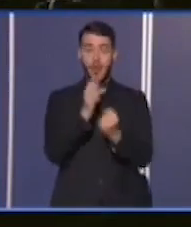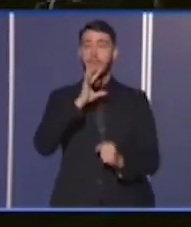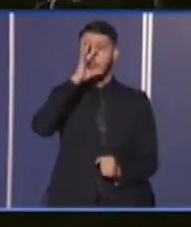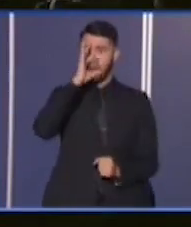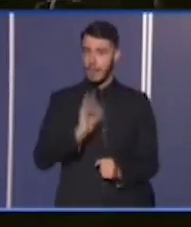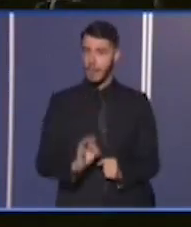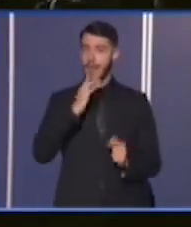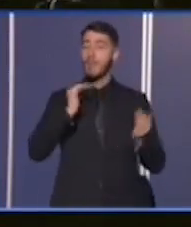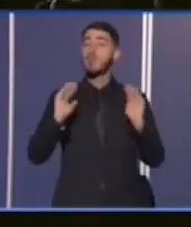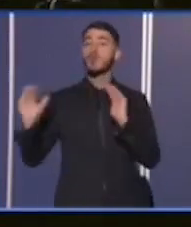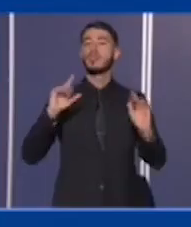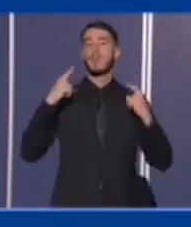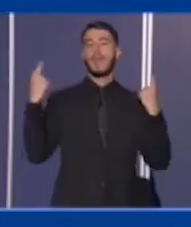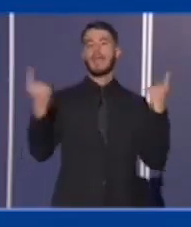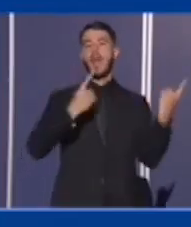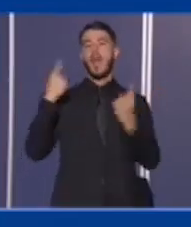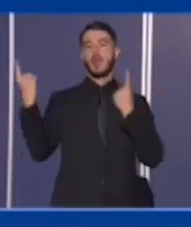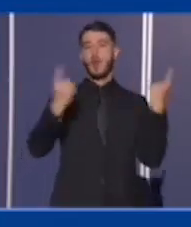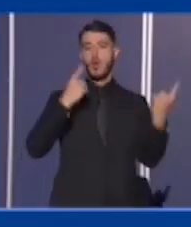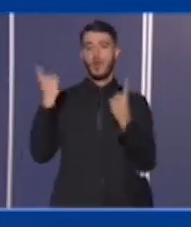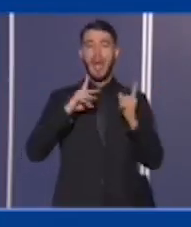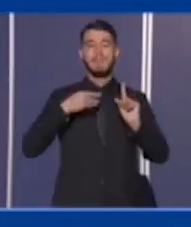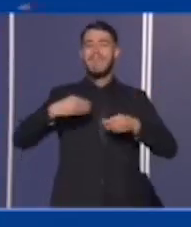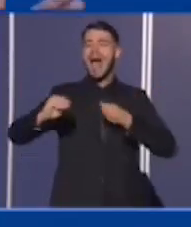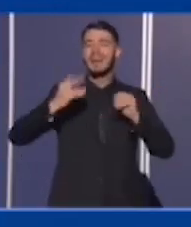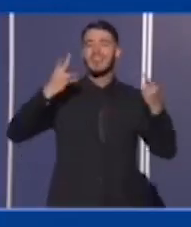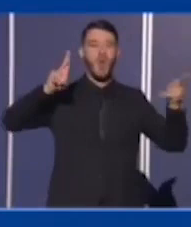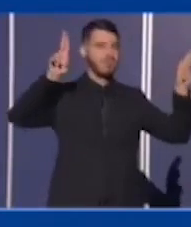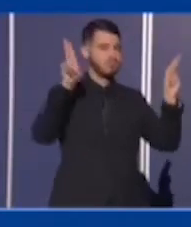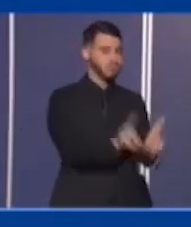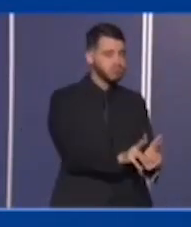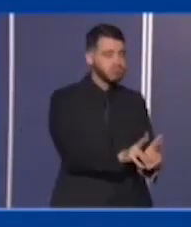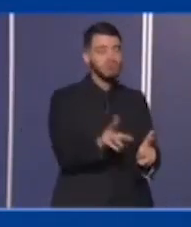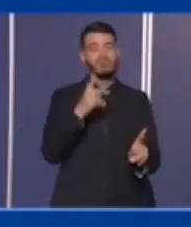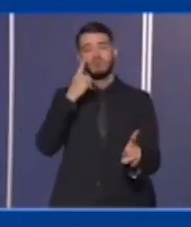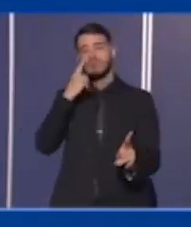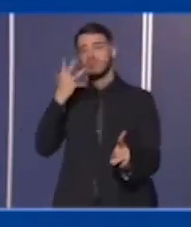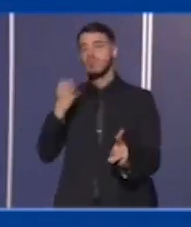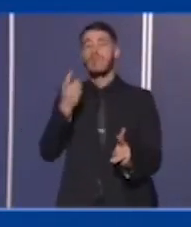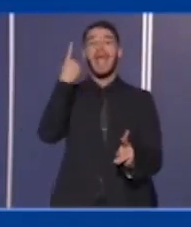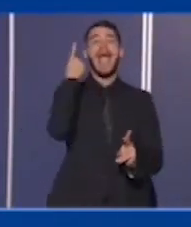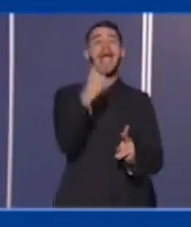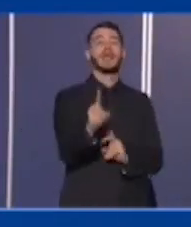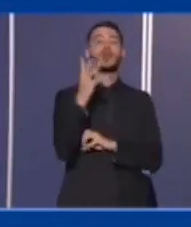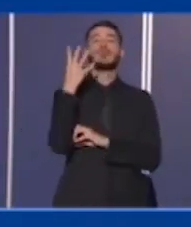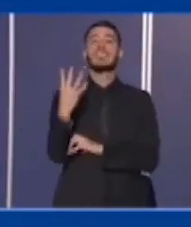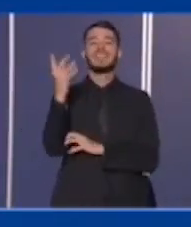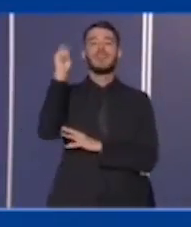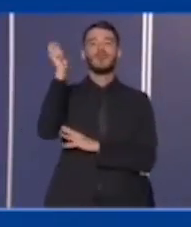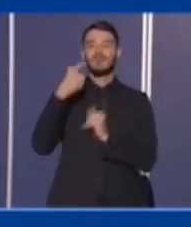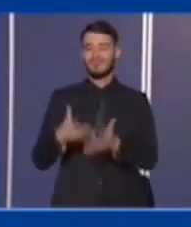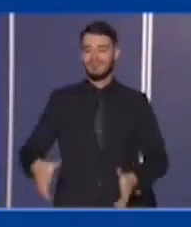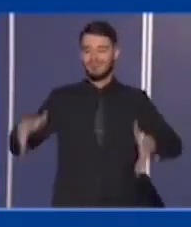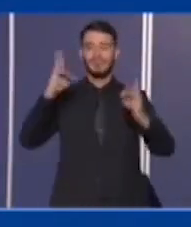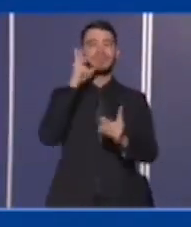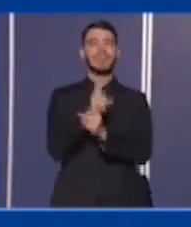περιβάλλον. Έχουμε ελαχιστοποιήσει τη χρήση του πλαστικού. Θα δείτε ότι υπάρχουν 104 κάδοι ανακύκλωσης και στον εξωτερικό χώρο υπάρχει ένα